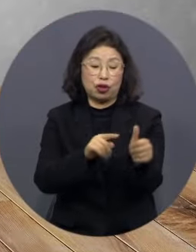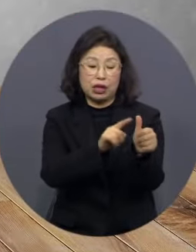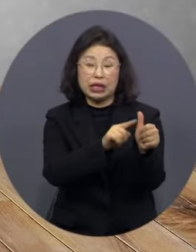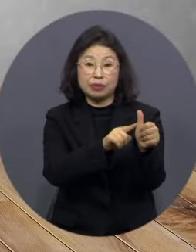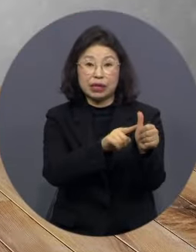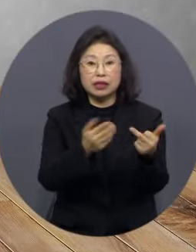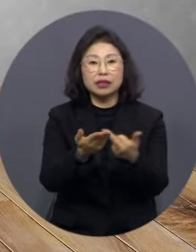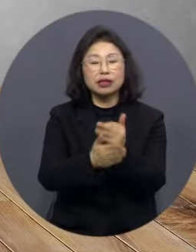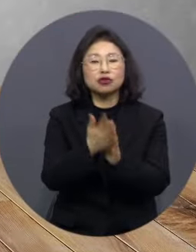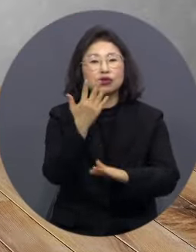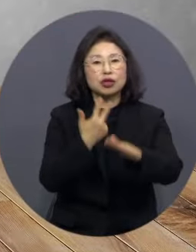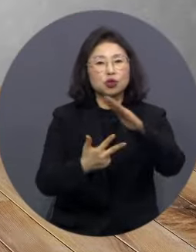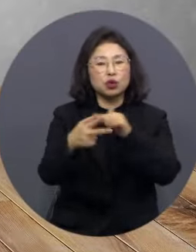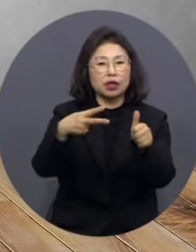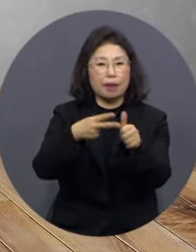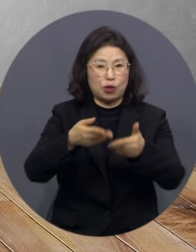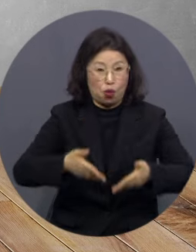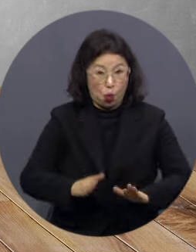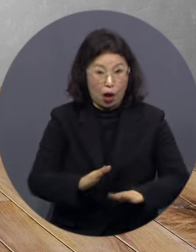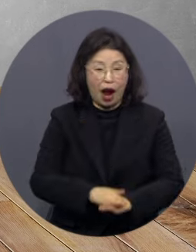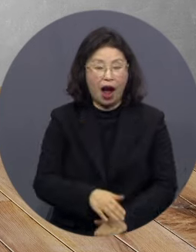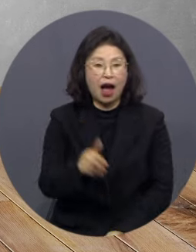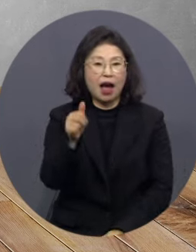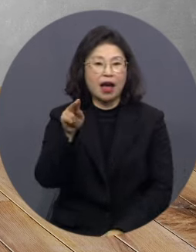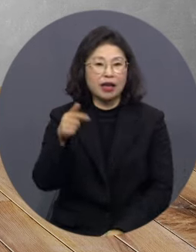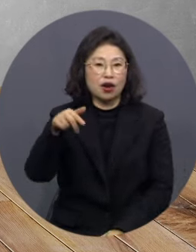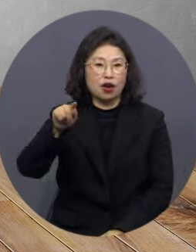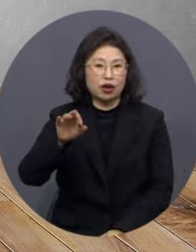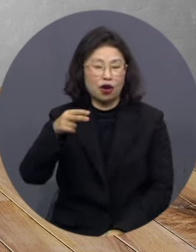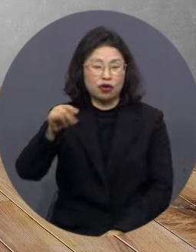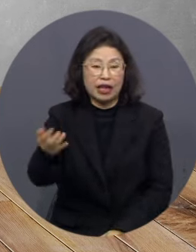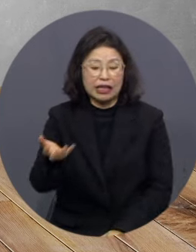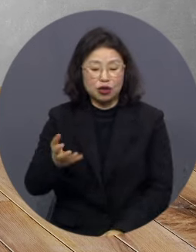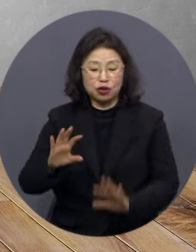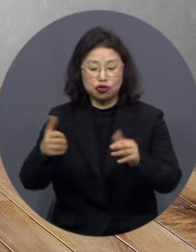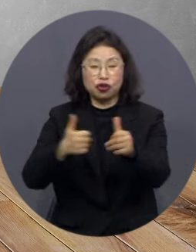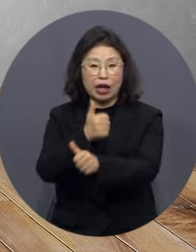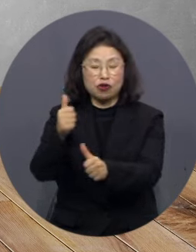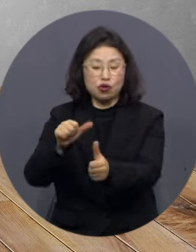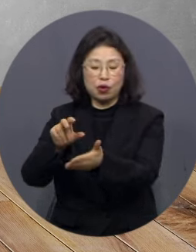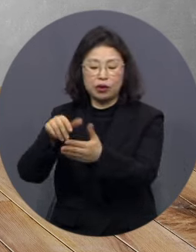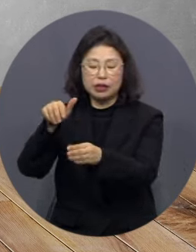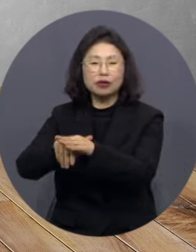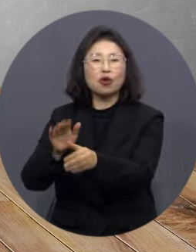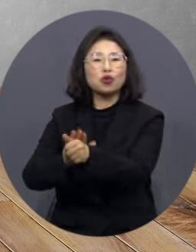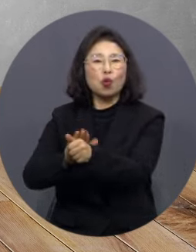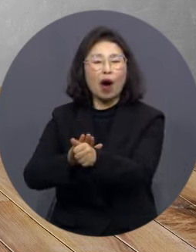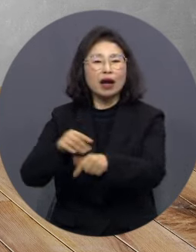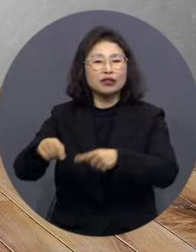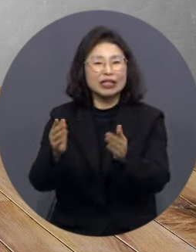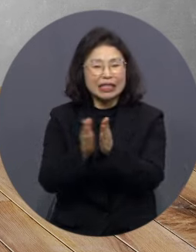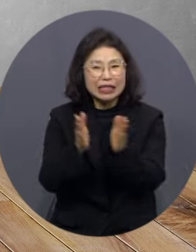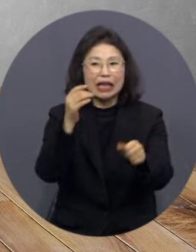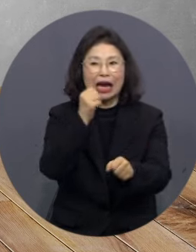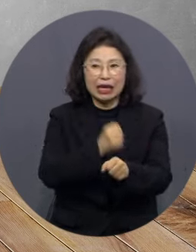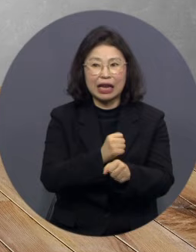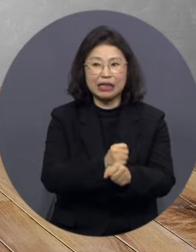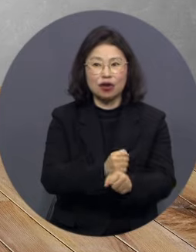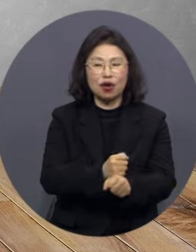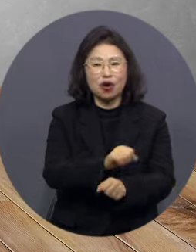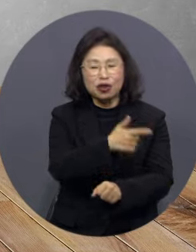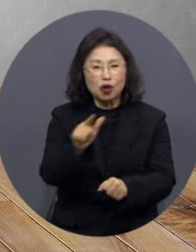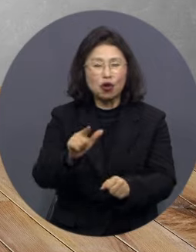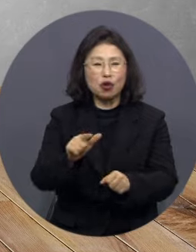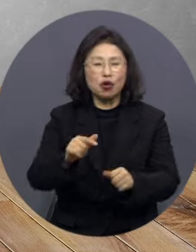제주시 조천읍 함덕리 출신으로 현경대 전 국회의원 선거를 도우며 정치에 입문해 정갑윤 권명호 의원실